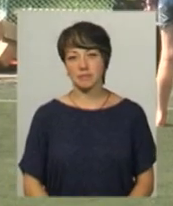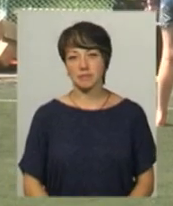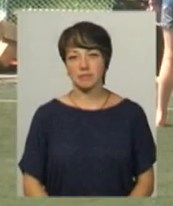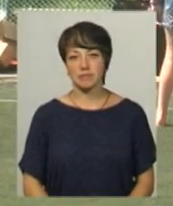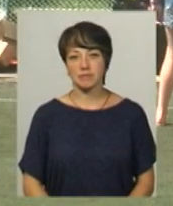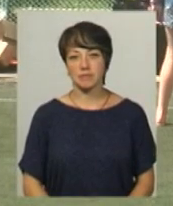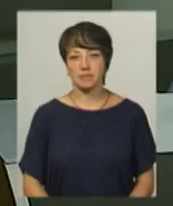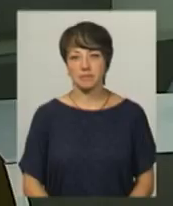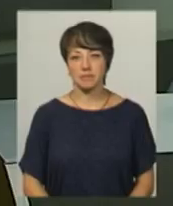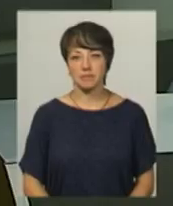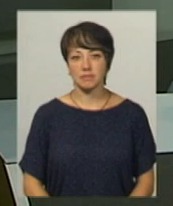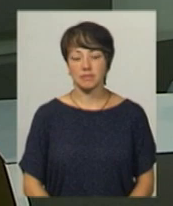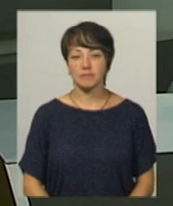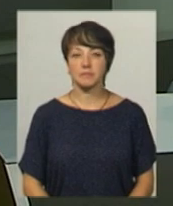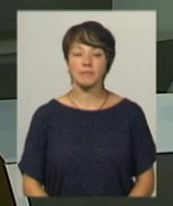Новини.